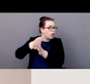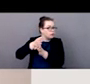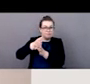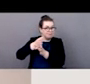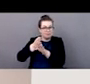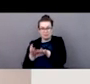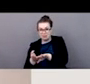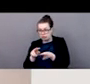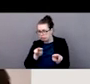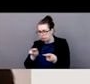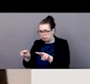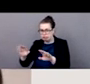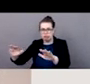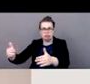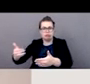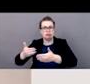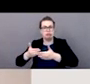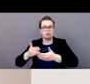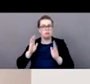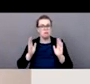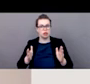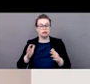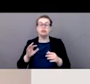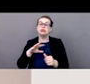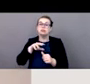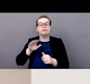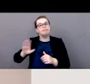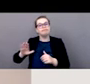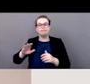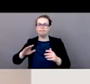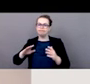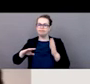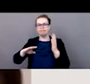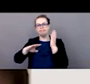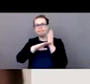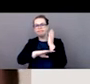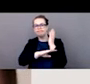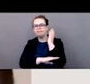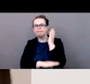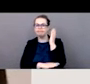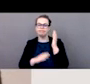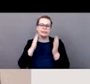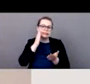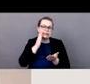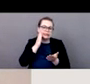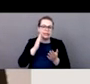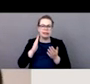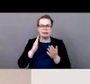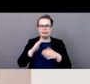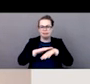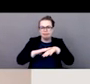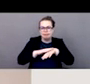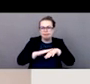protection à ces groupes vulnérables y compris aussi ces personnes-là et d'autres